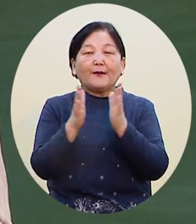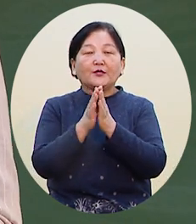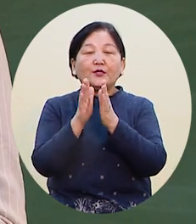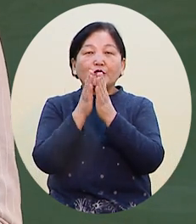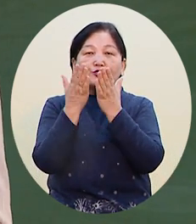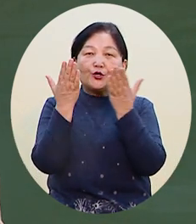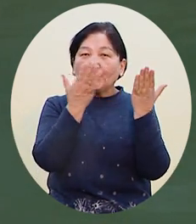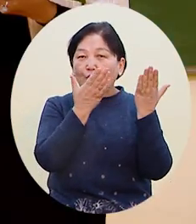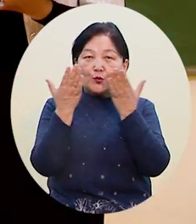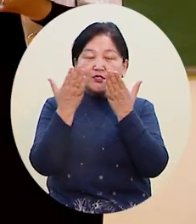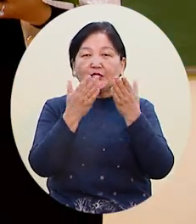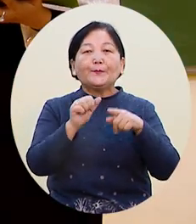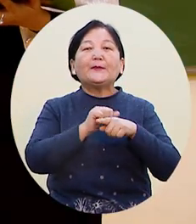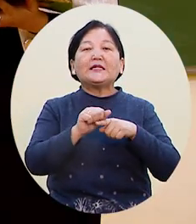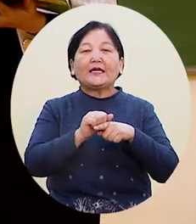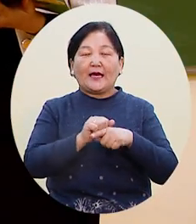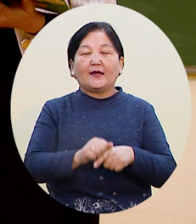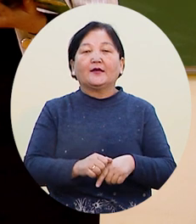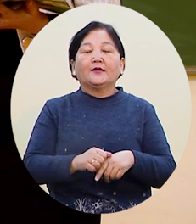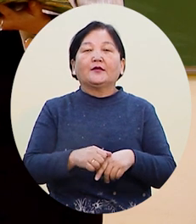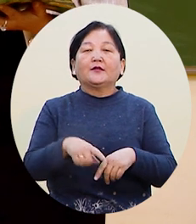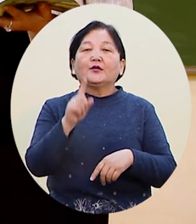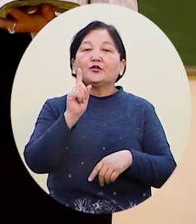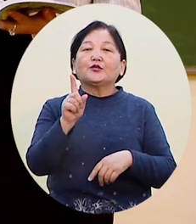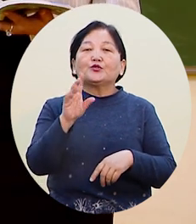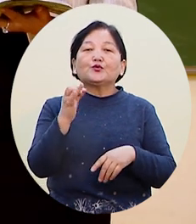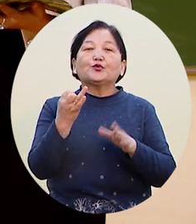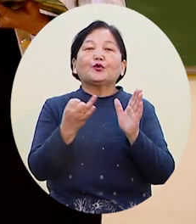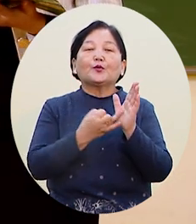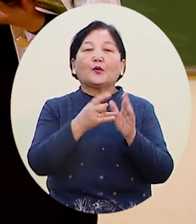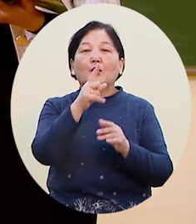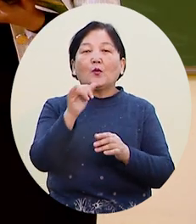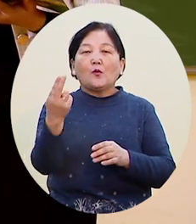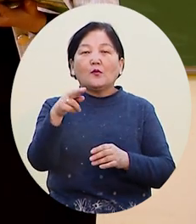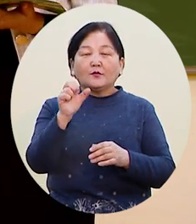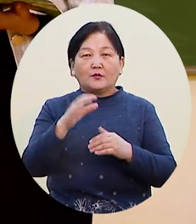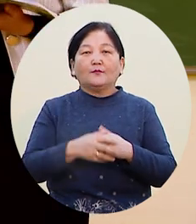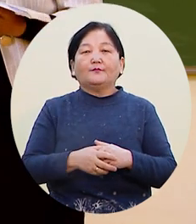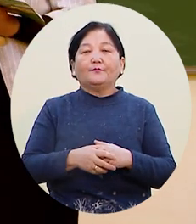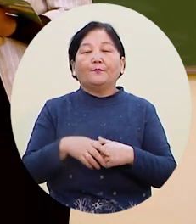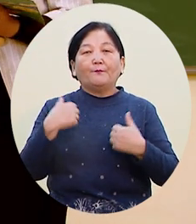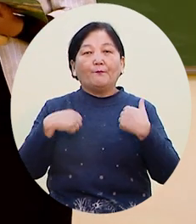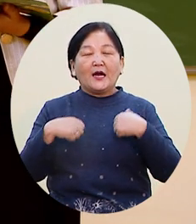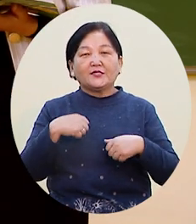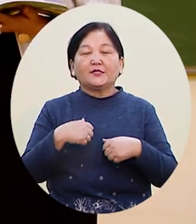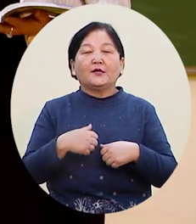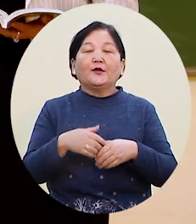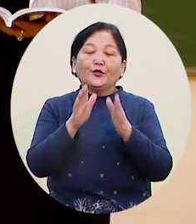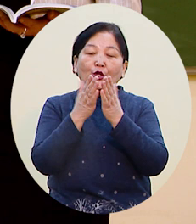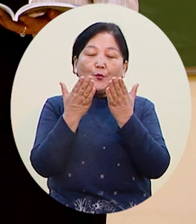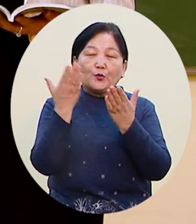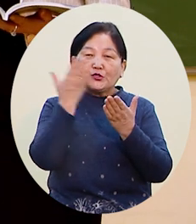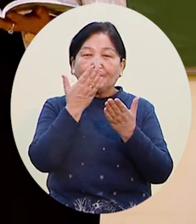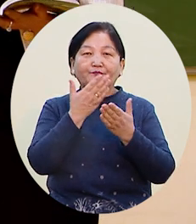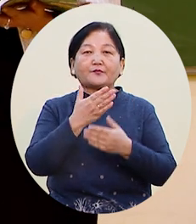бэлдээрээ. Уран зохиолын сурах хүчгийн 105 дугаар хуудас. За зохиолоо уншиж эхлэхээс өмнө багш нэг онцгой таалгая.